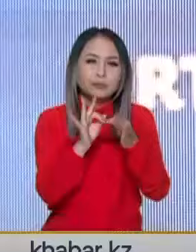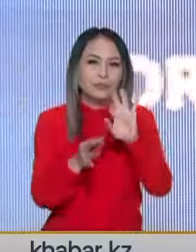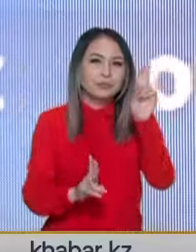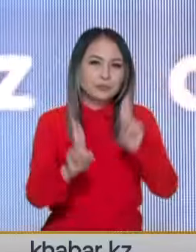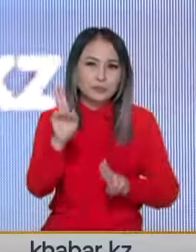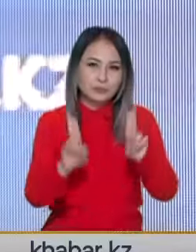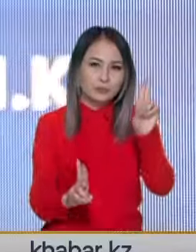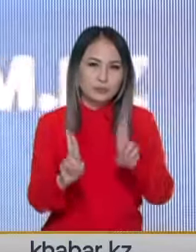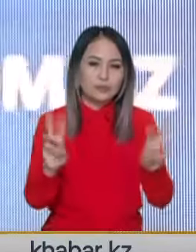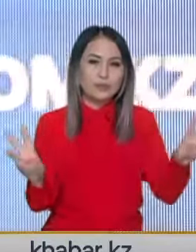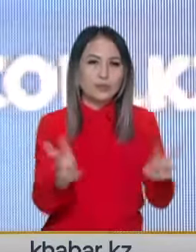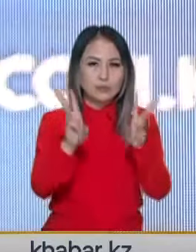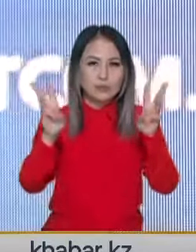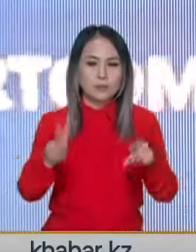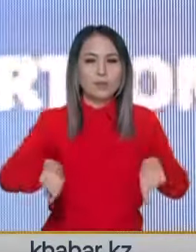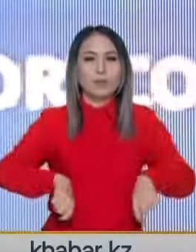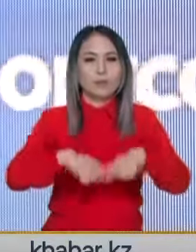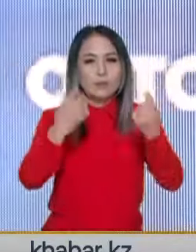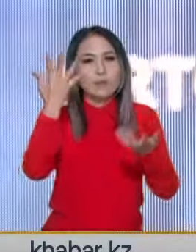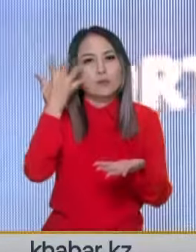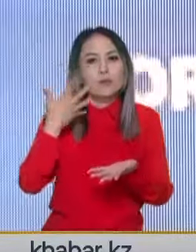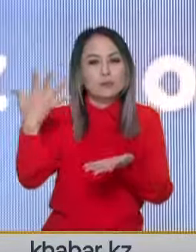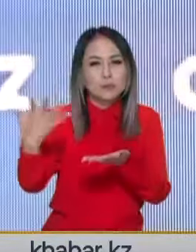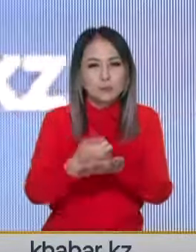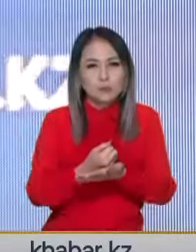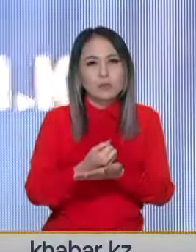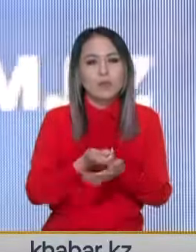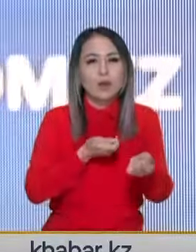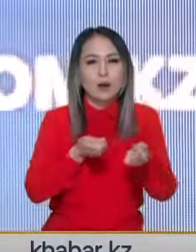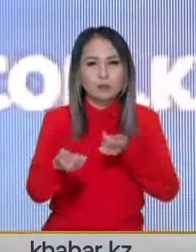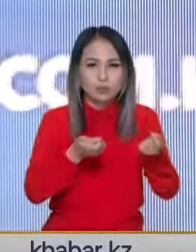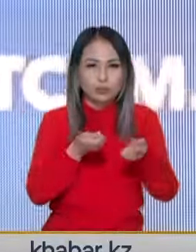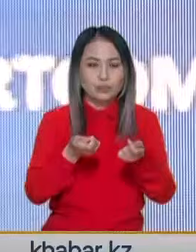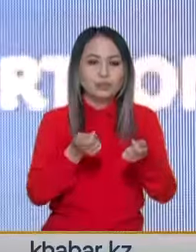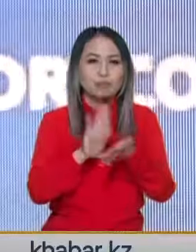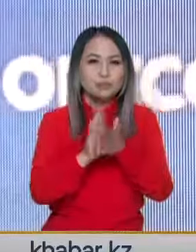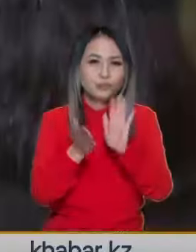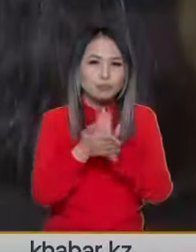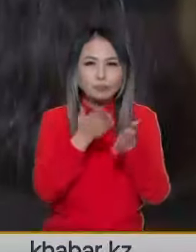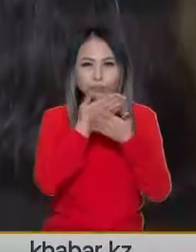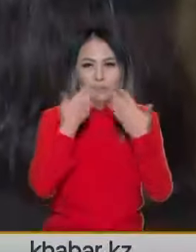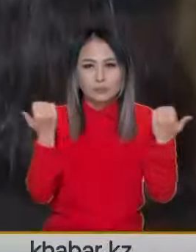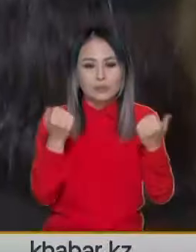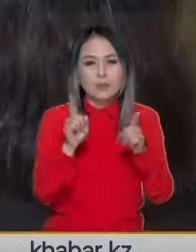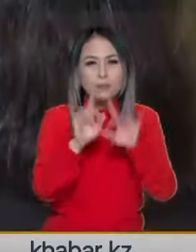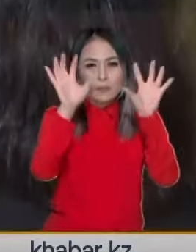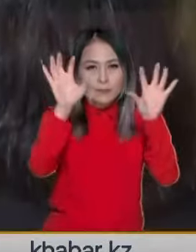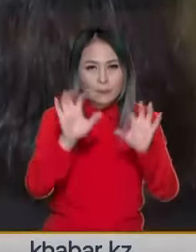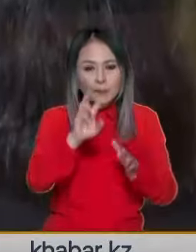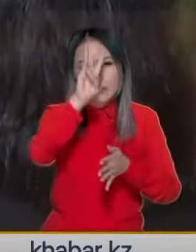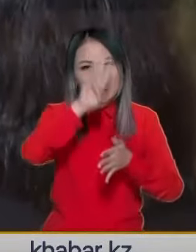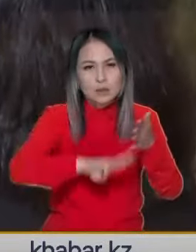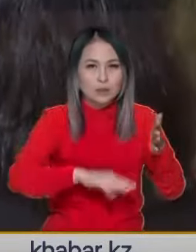өткізіледі. Өрт қауіпсіздігін бұзушылықтар анықталған кезде әкімшілік шаралар қолданылмайды. Себебі заңда айыппұл